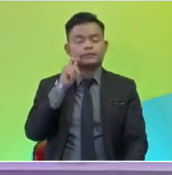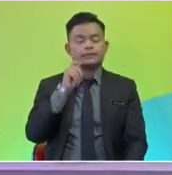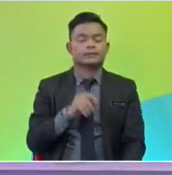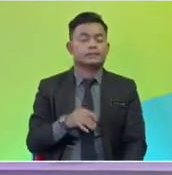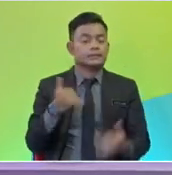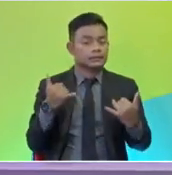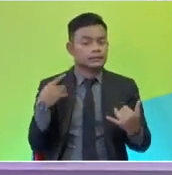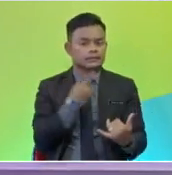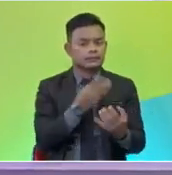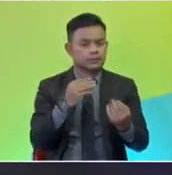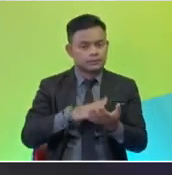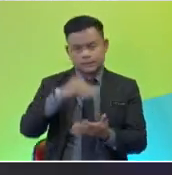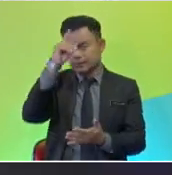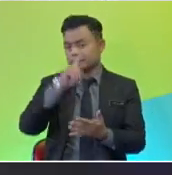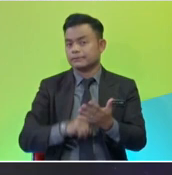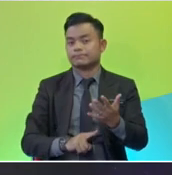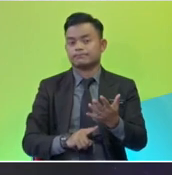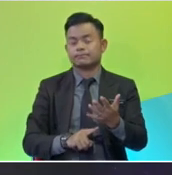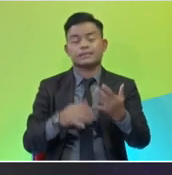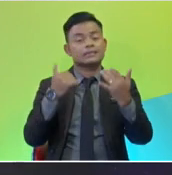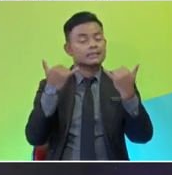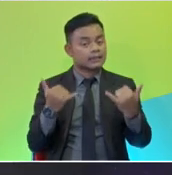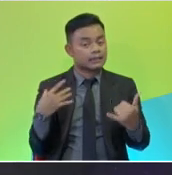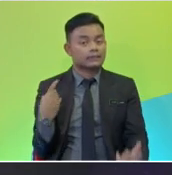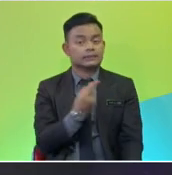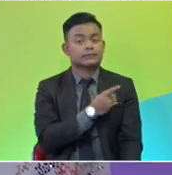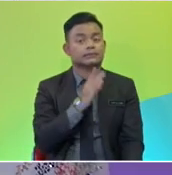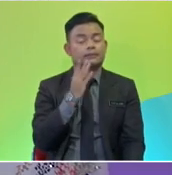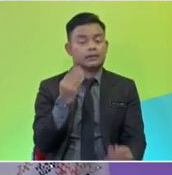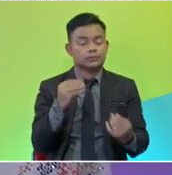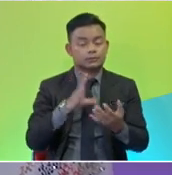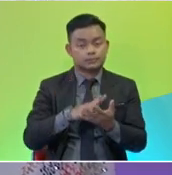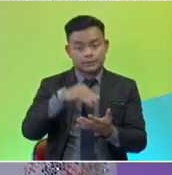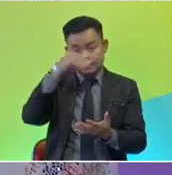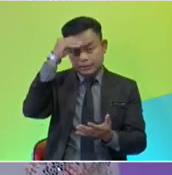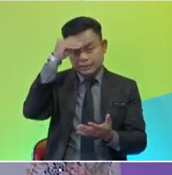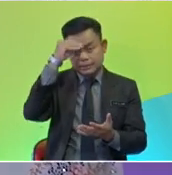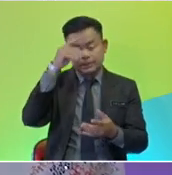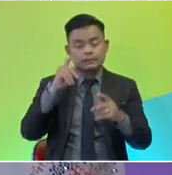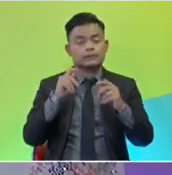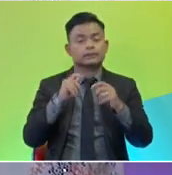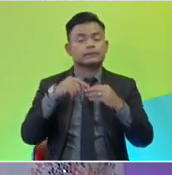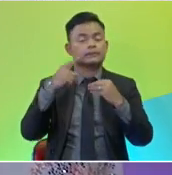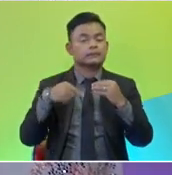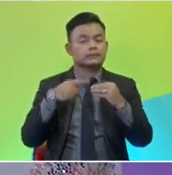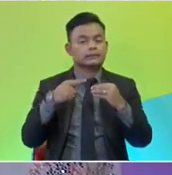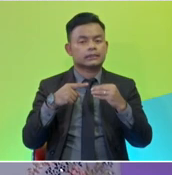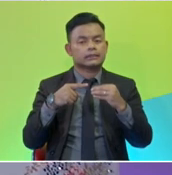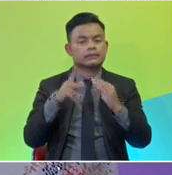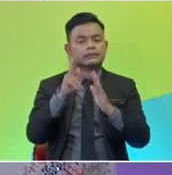pula dengan mri-mudrid Cikgu okey kali ini Cikgu ada paparkan Side di mana kita akan menerangkan okey